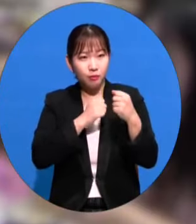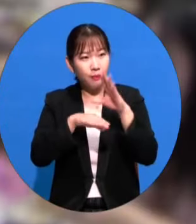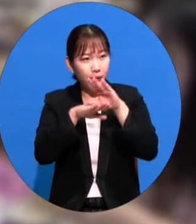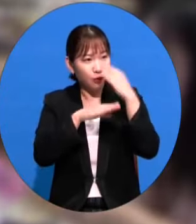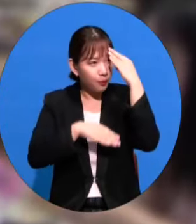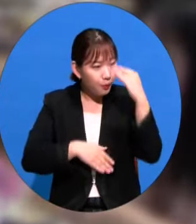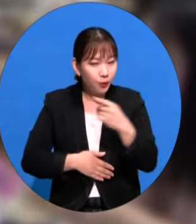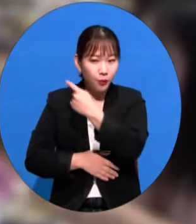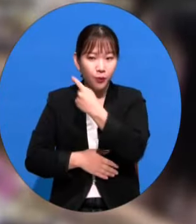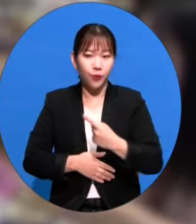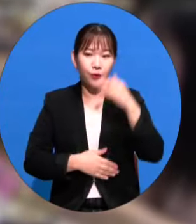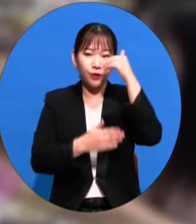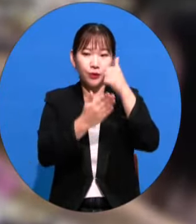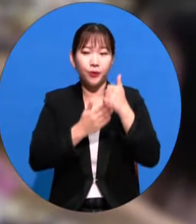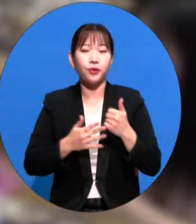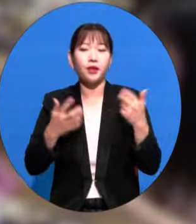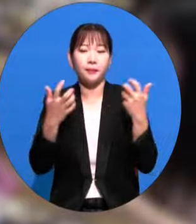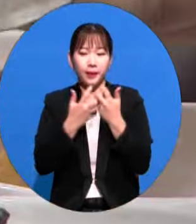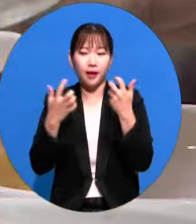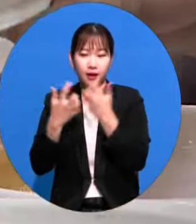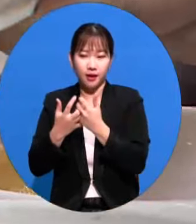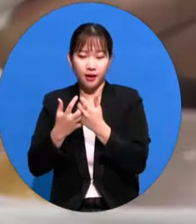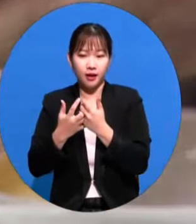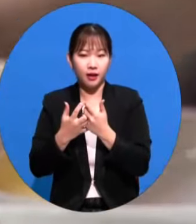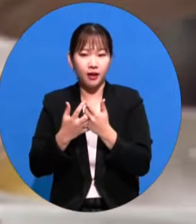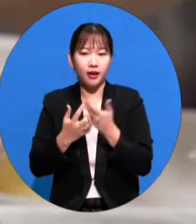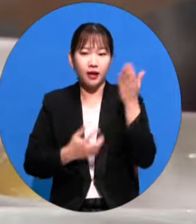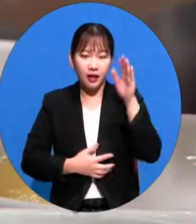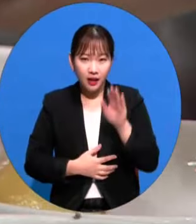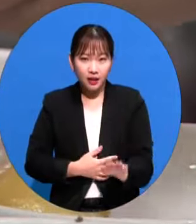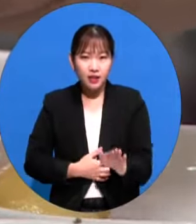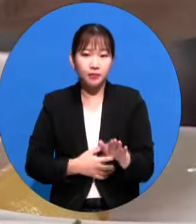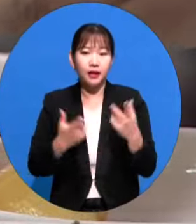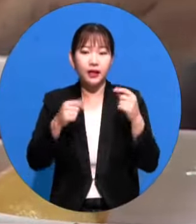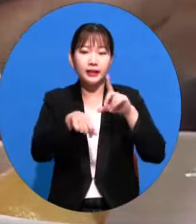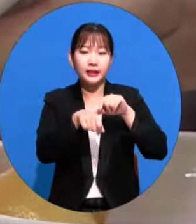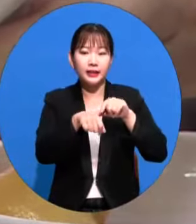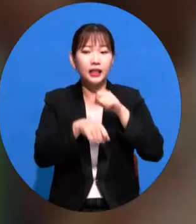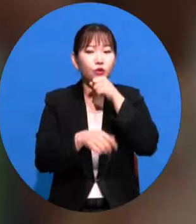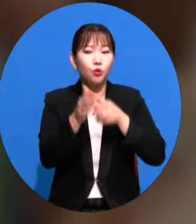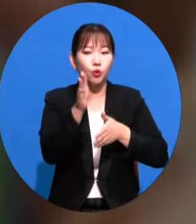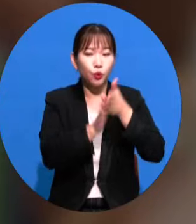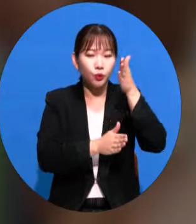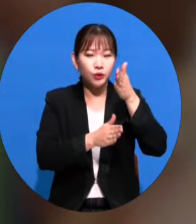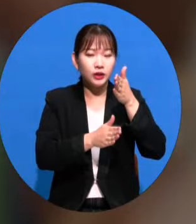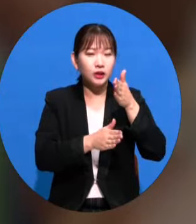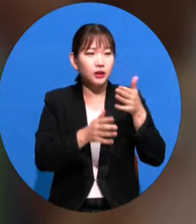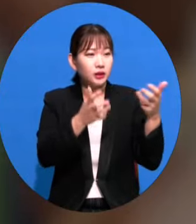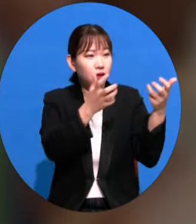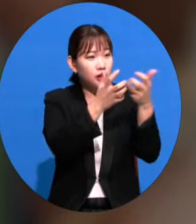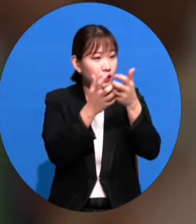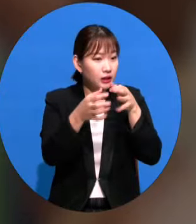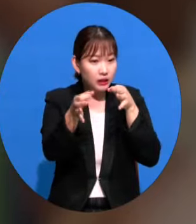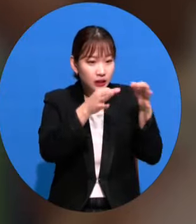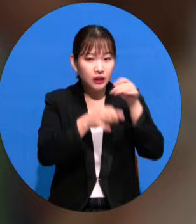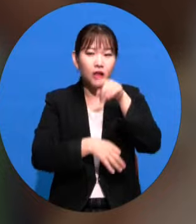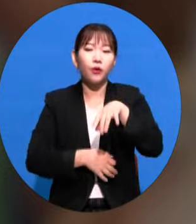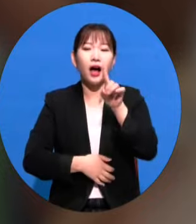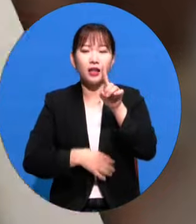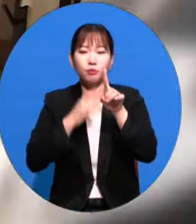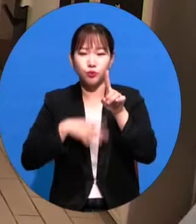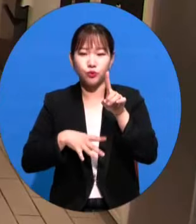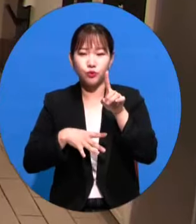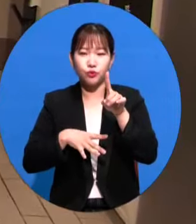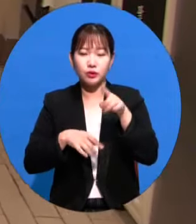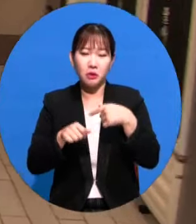보고 찾아온 관광객들로 북적거립니다. 하지만 같은 시간 원도심에서 북적거리는 식당은 이곳 한